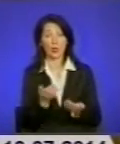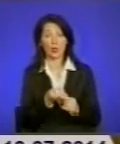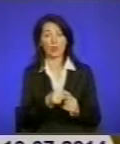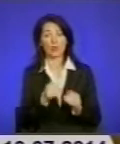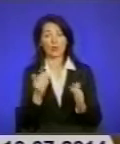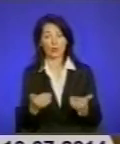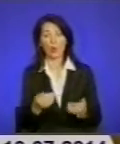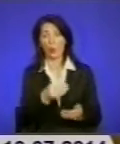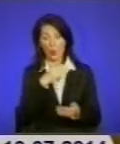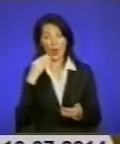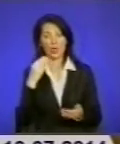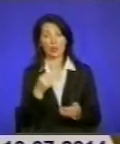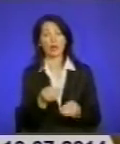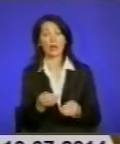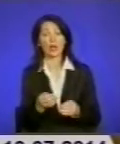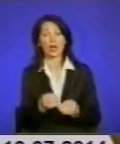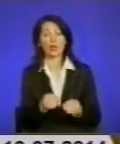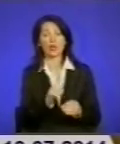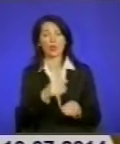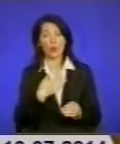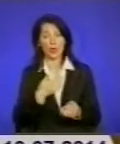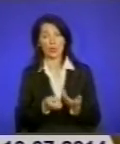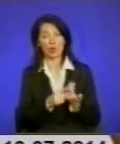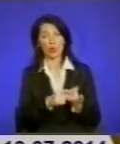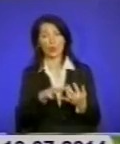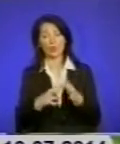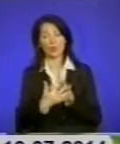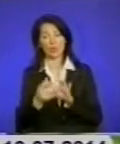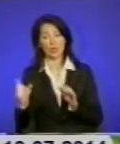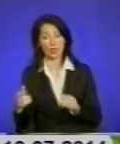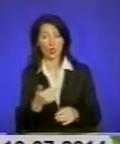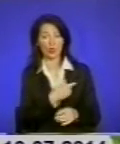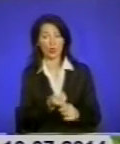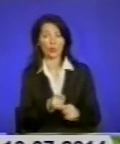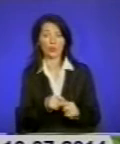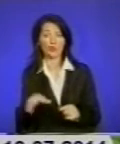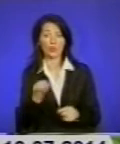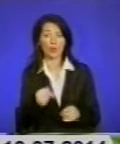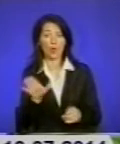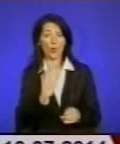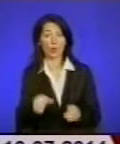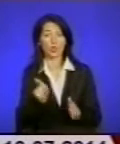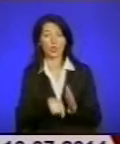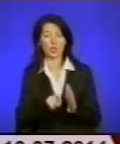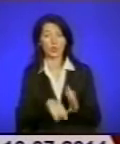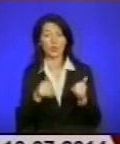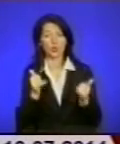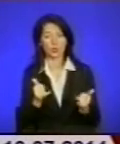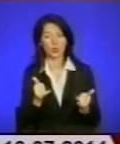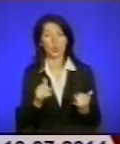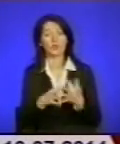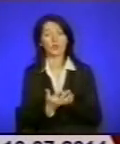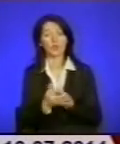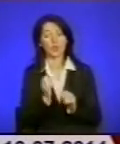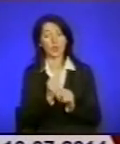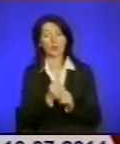людини, що ми за рахунок того селянина хочемо завжди, щоб воно було дешевше. Нині в АПК працює понад 3 мільйони українців. За 5 років виріс